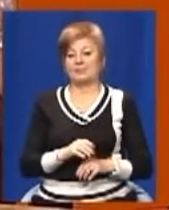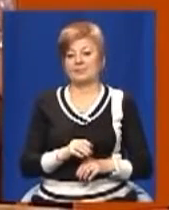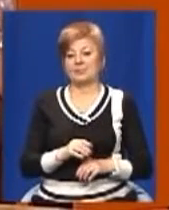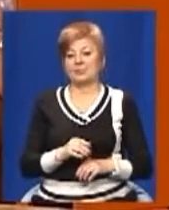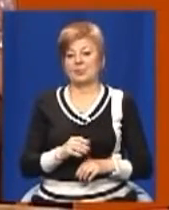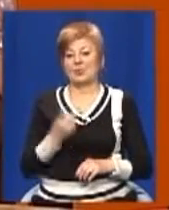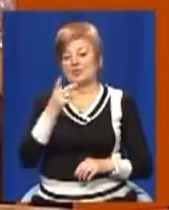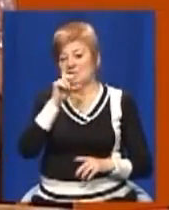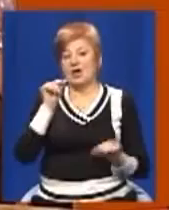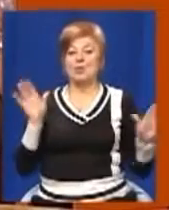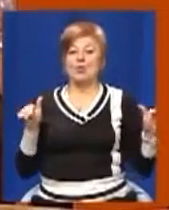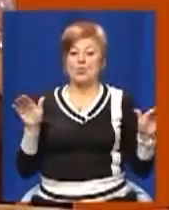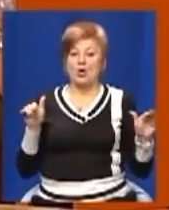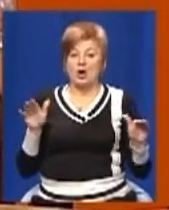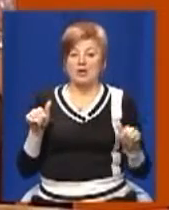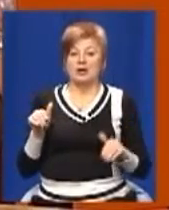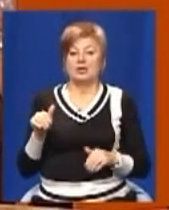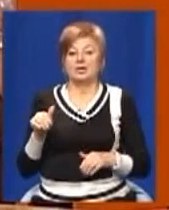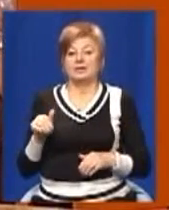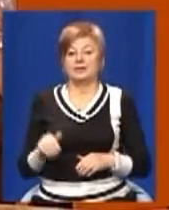Два попугая,